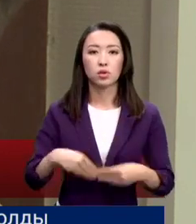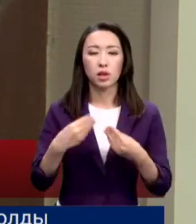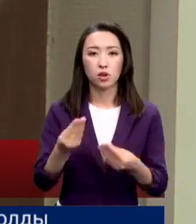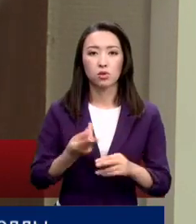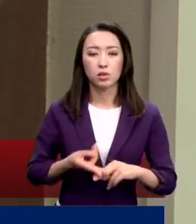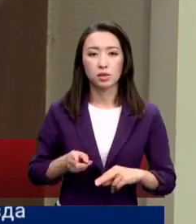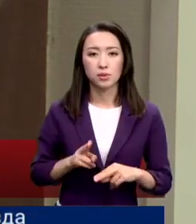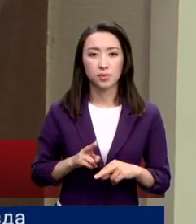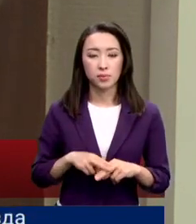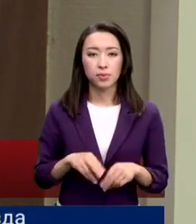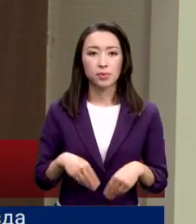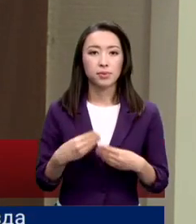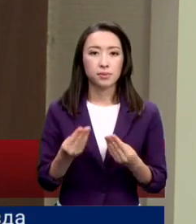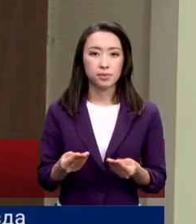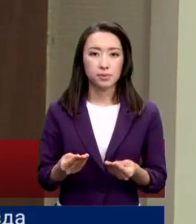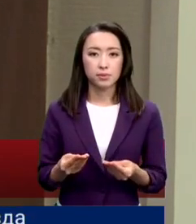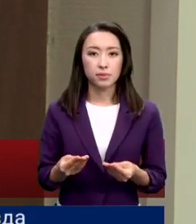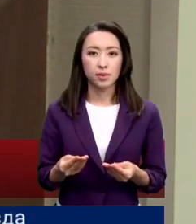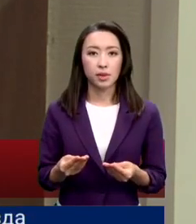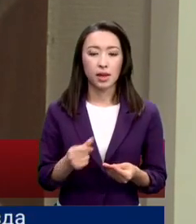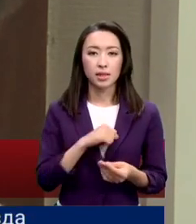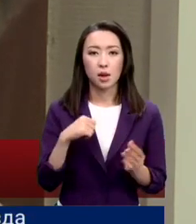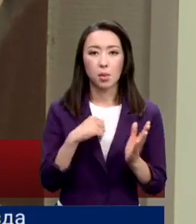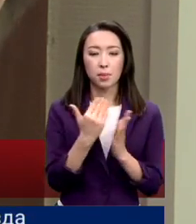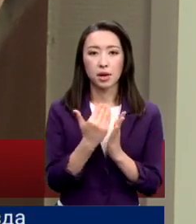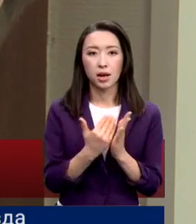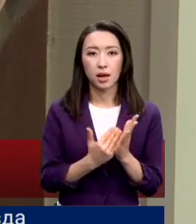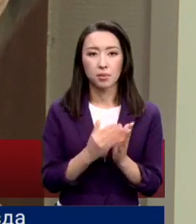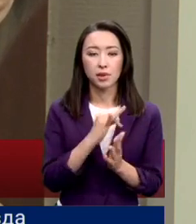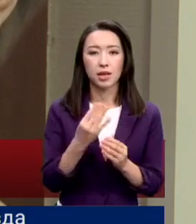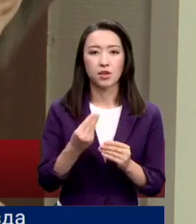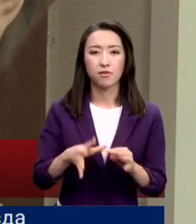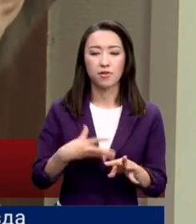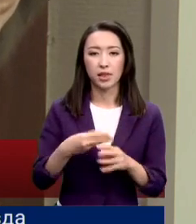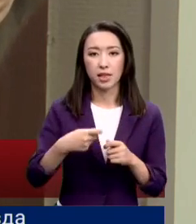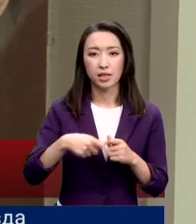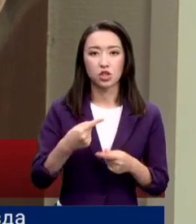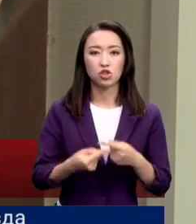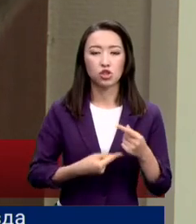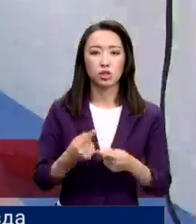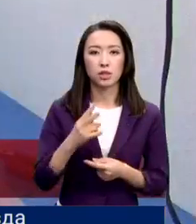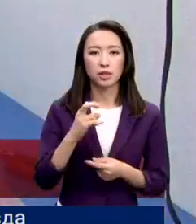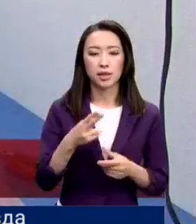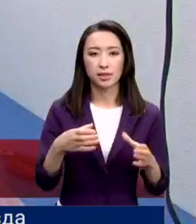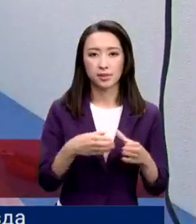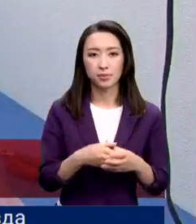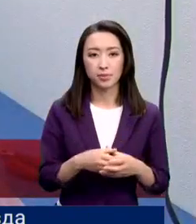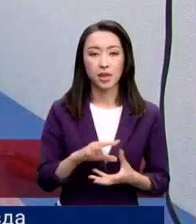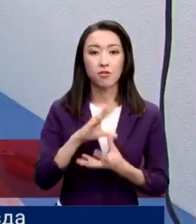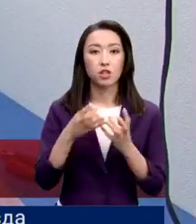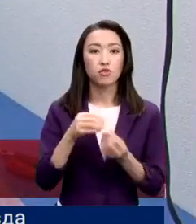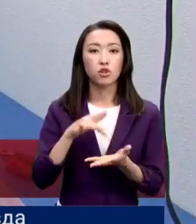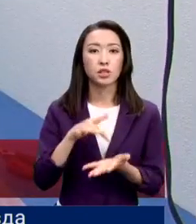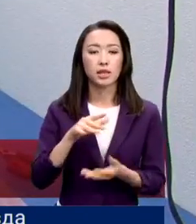вот предоставляет сама программа и финансируется через нацпалату. Всего в